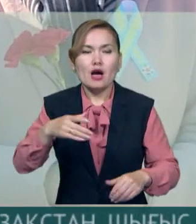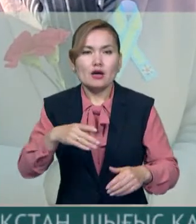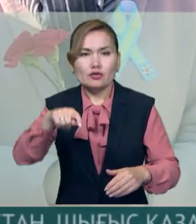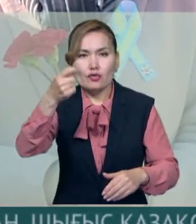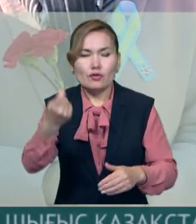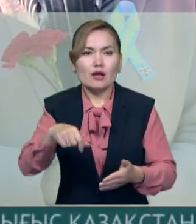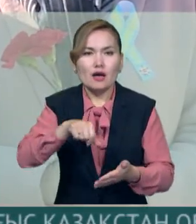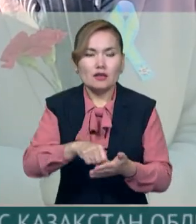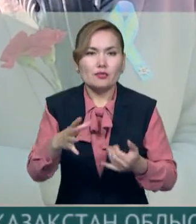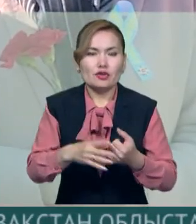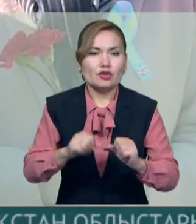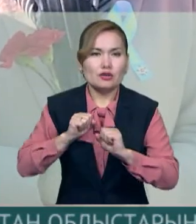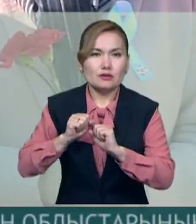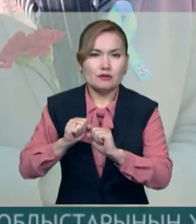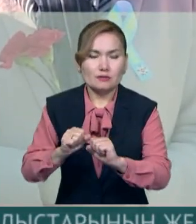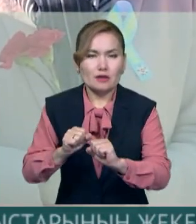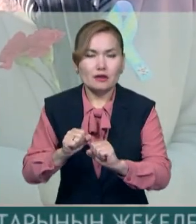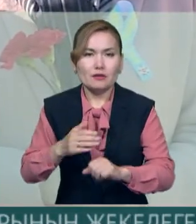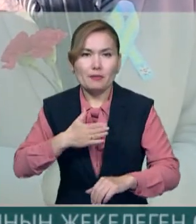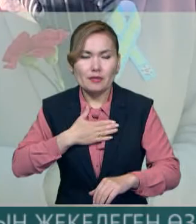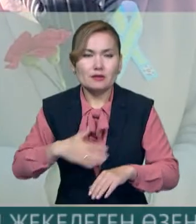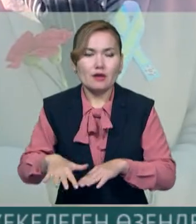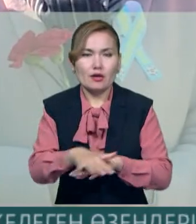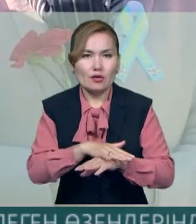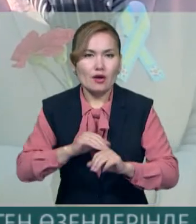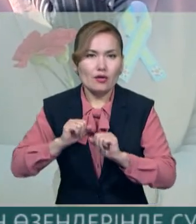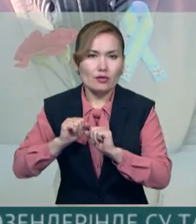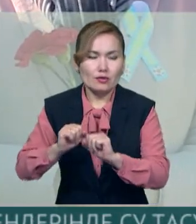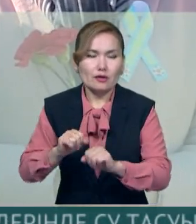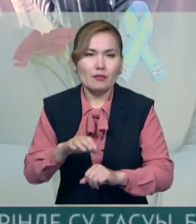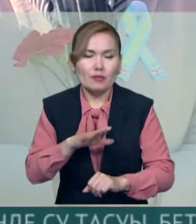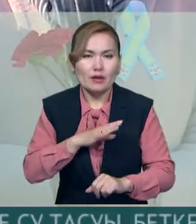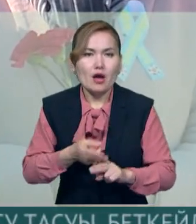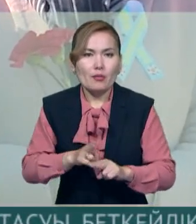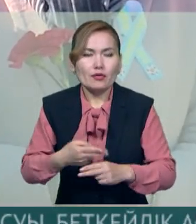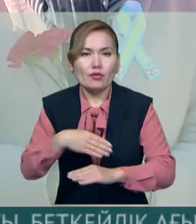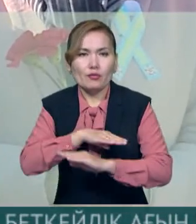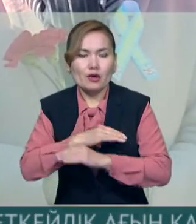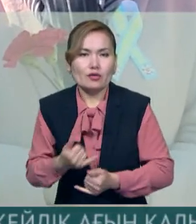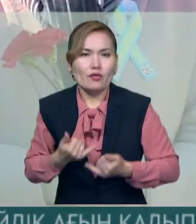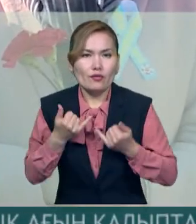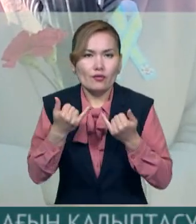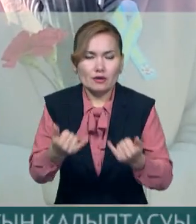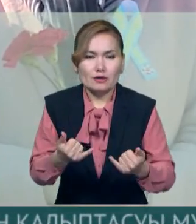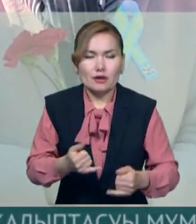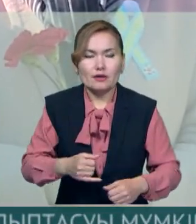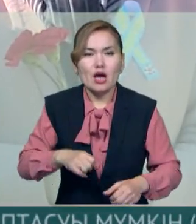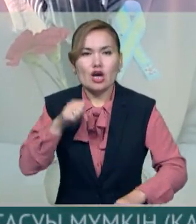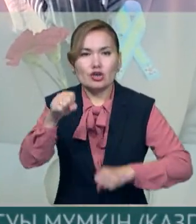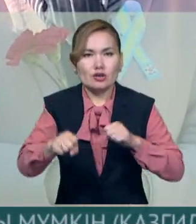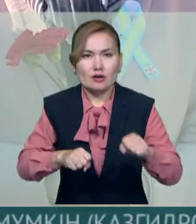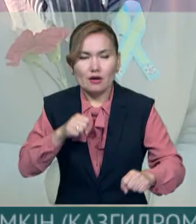үшін біз өзіміздің осы вело және жаяу жүгіріске қатысуымызбен оларға